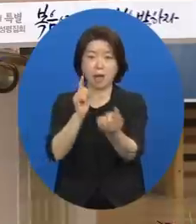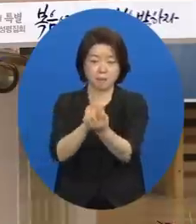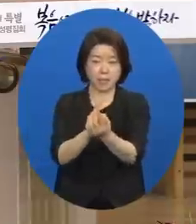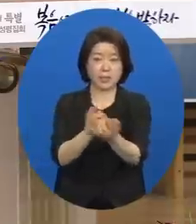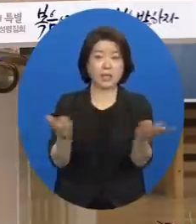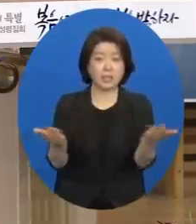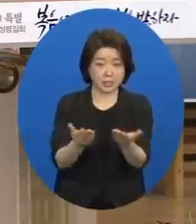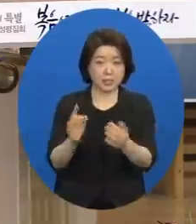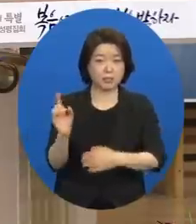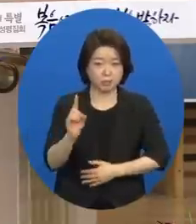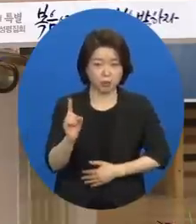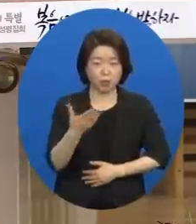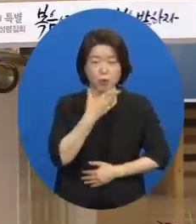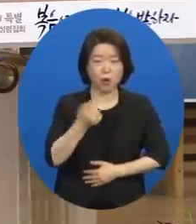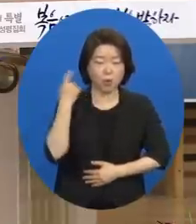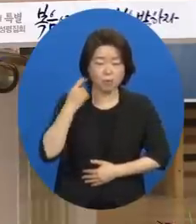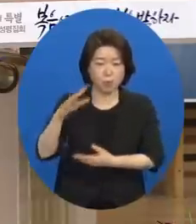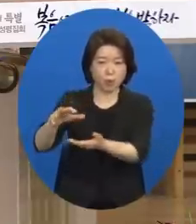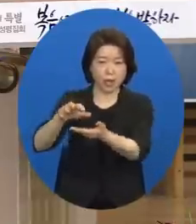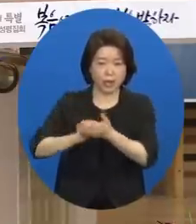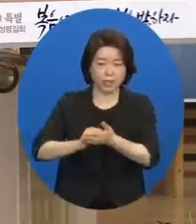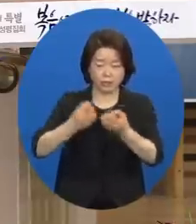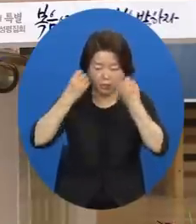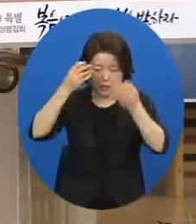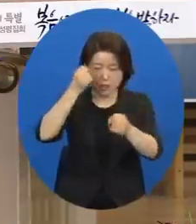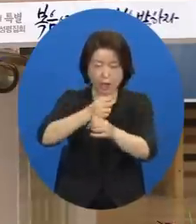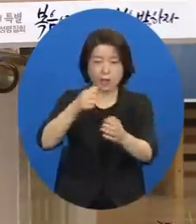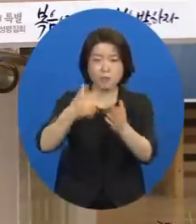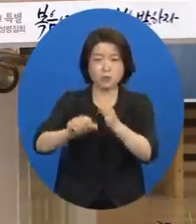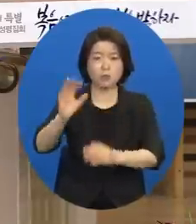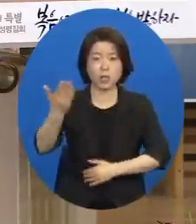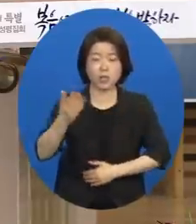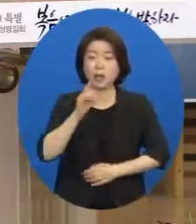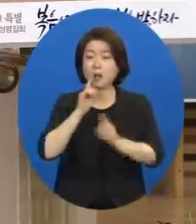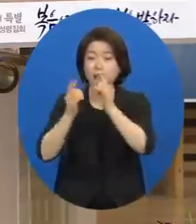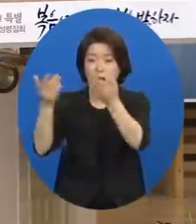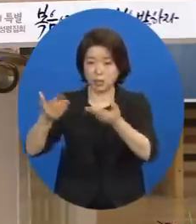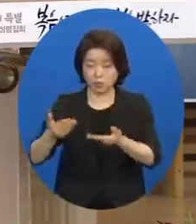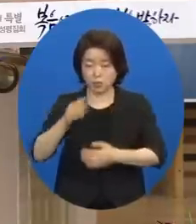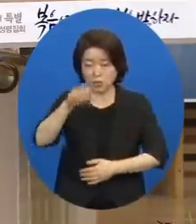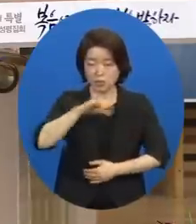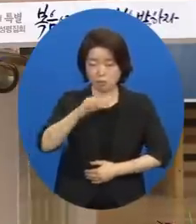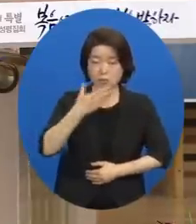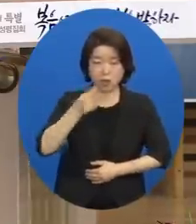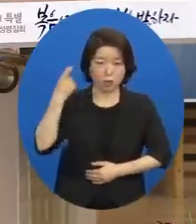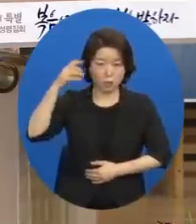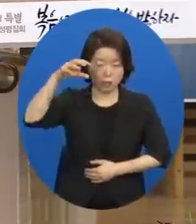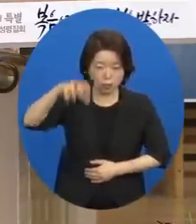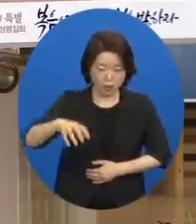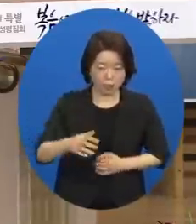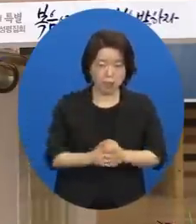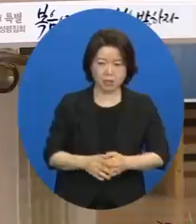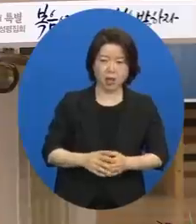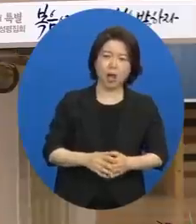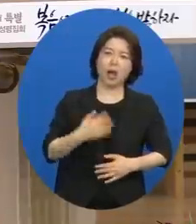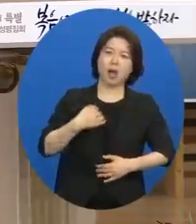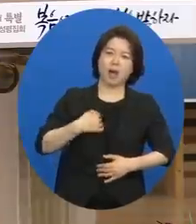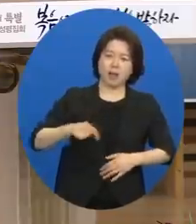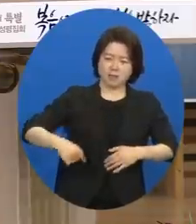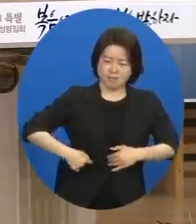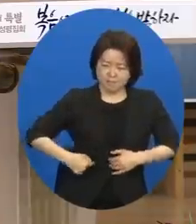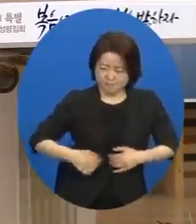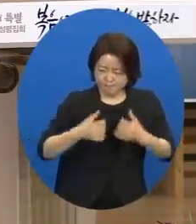일은 복음이 가져오는 새 피조물 되겠다고 말씀하신 이 십자가의 복음 앞에 깨져가지고 예수가 내